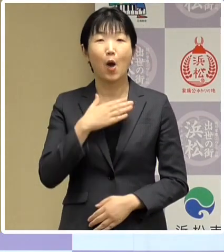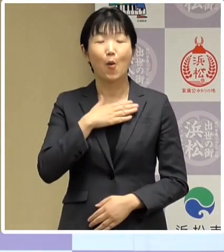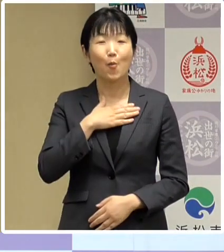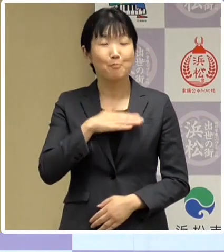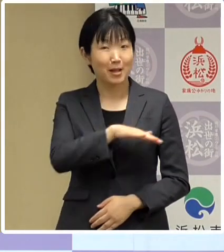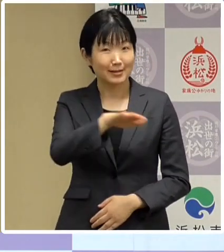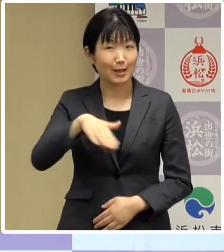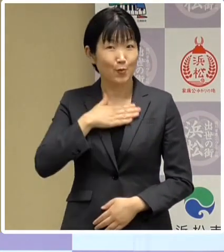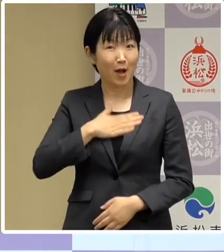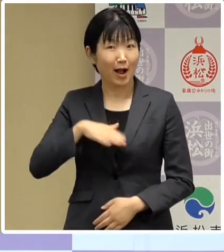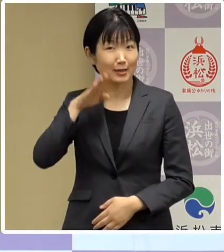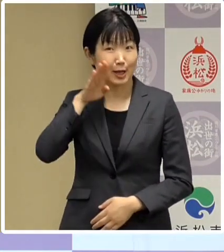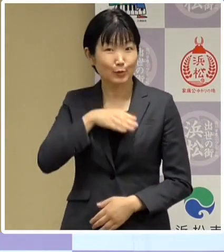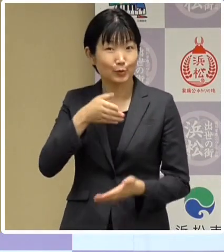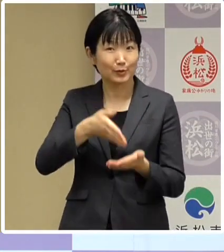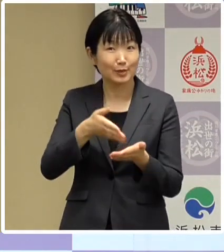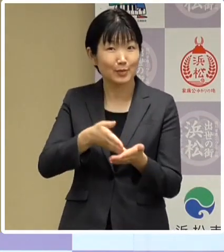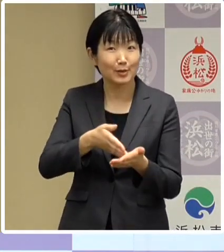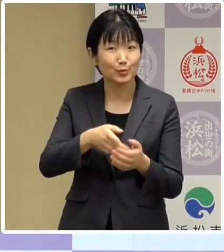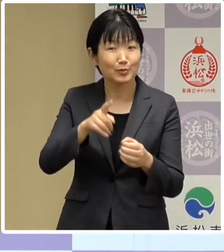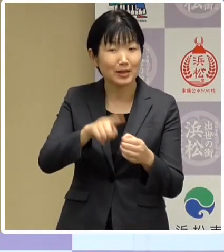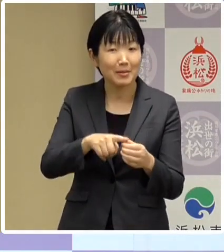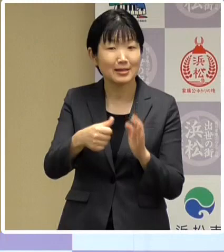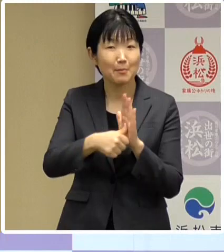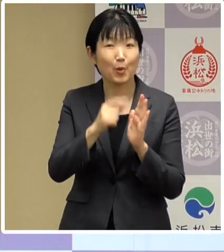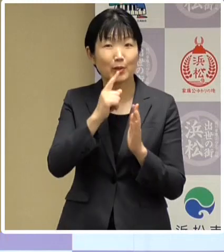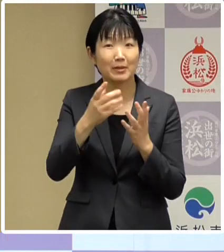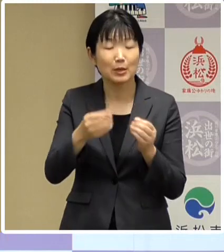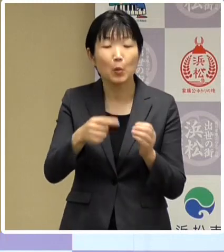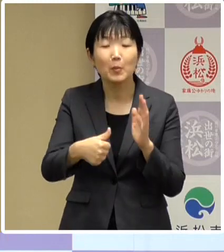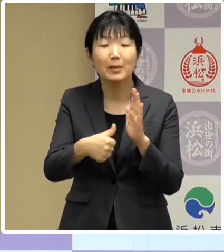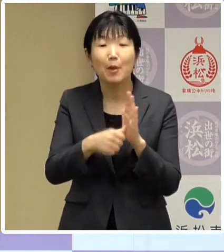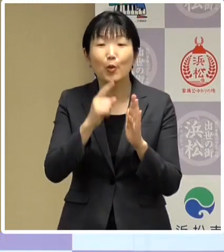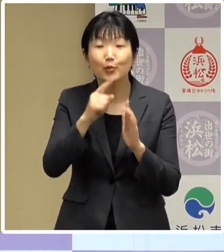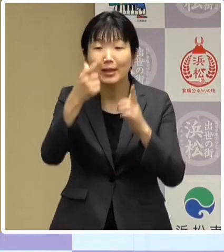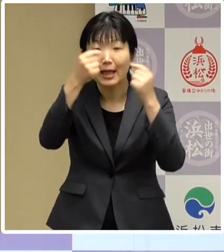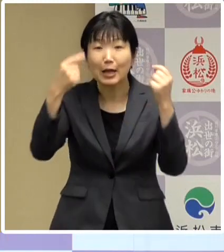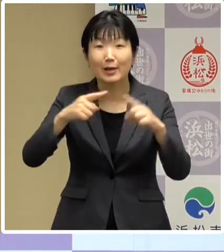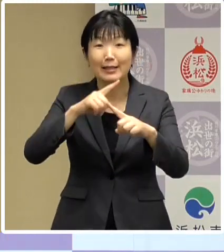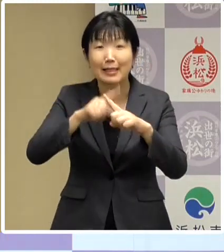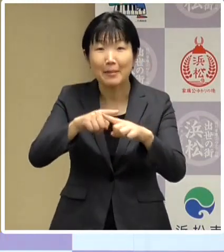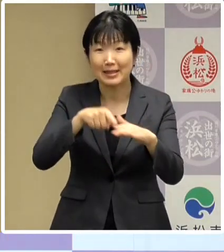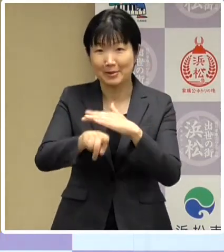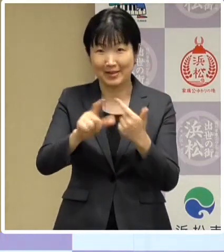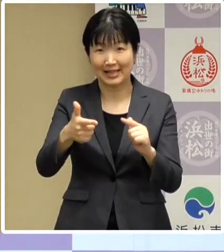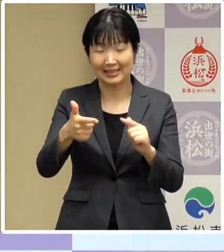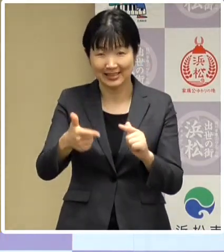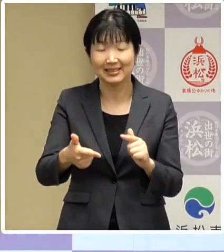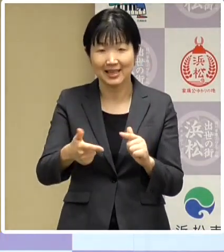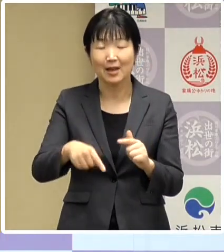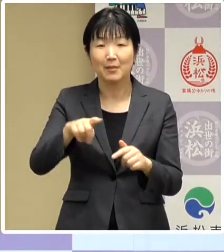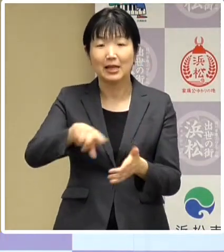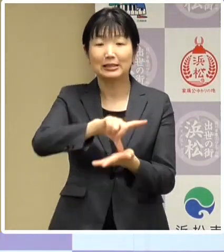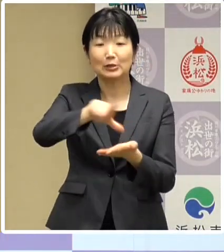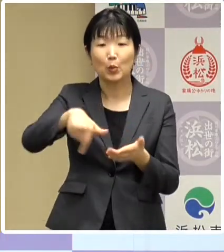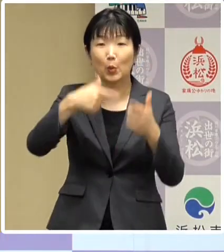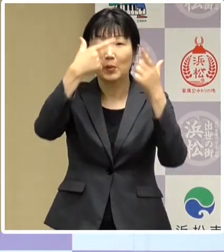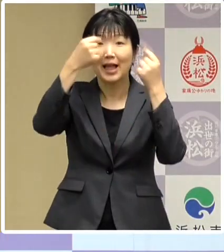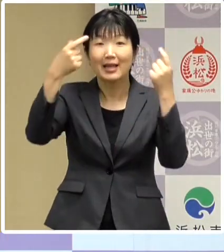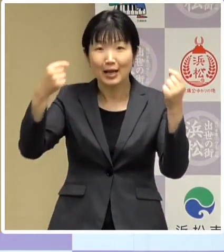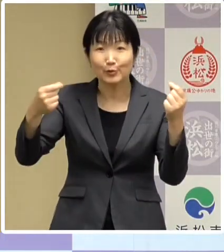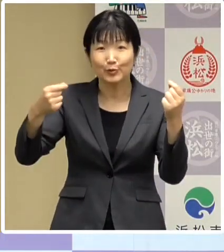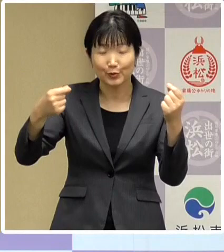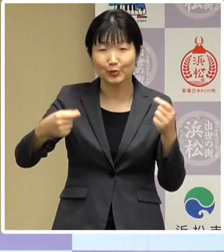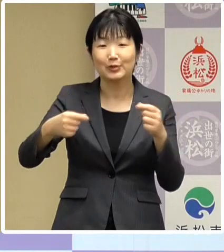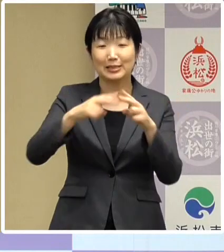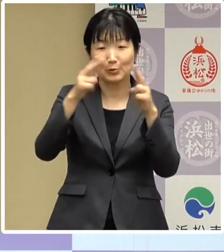ために、だからこの大学がダメだということではなくて、同じようなそういう地方大学がこの周辺にもこういう大学があ